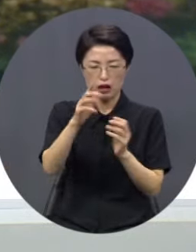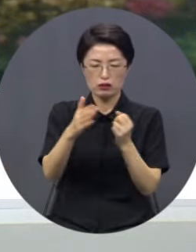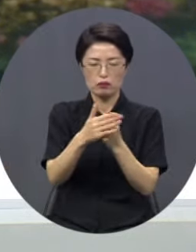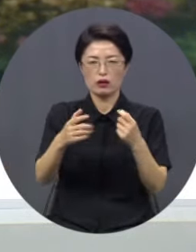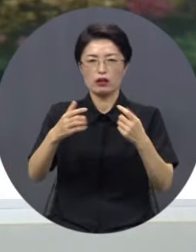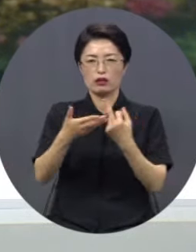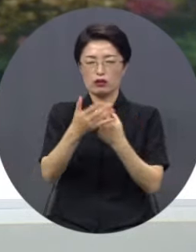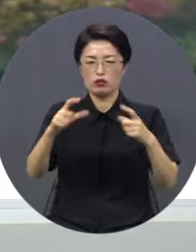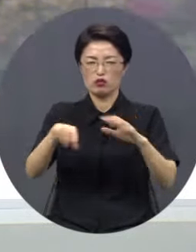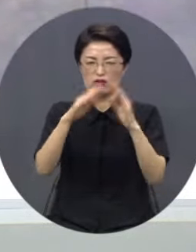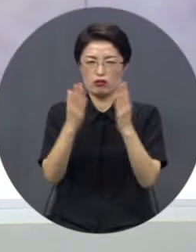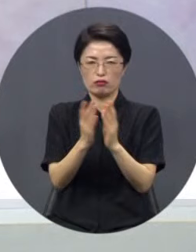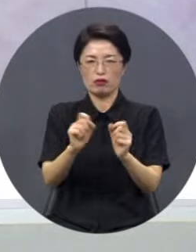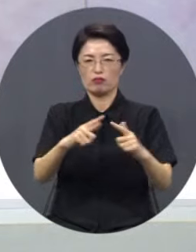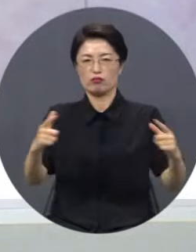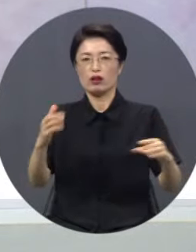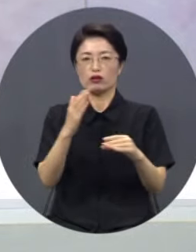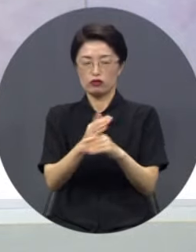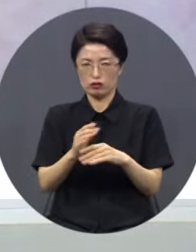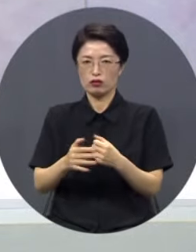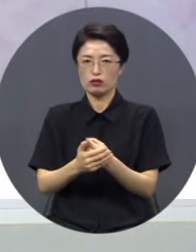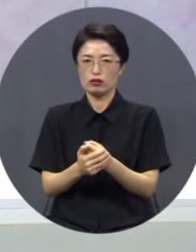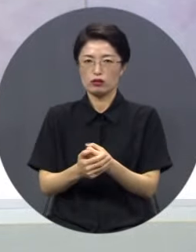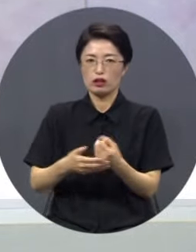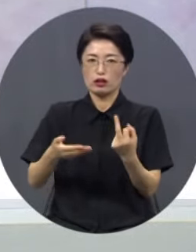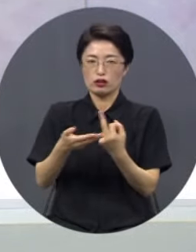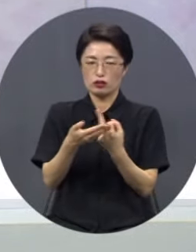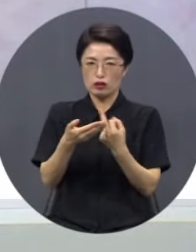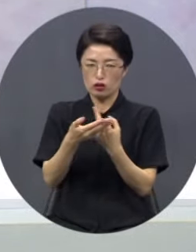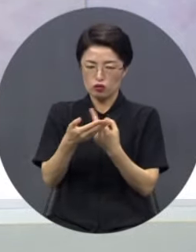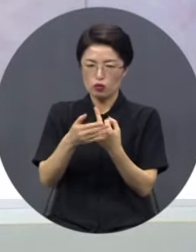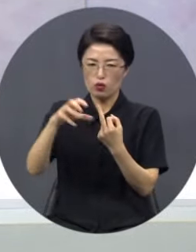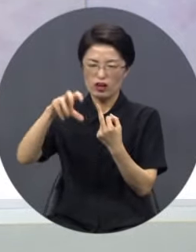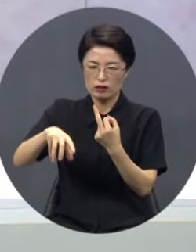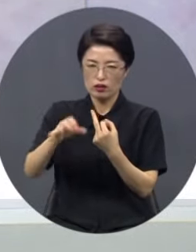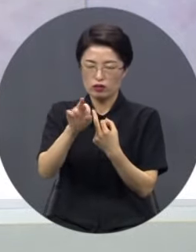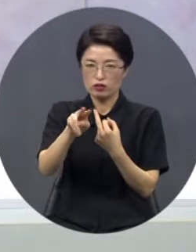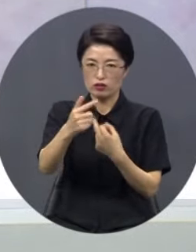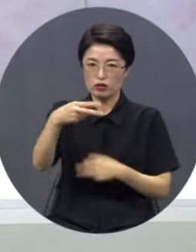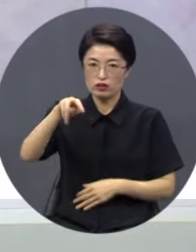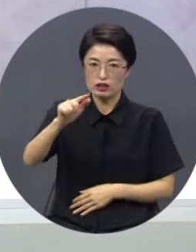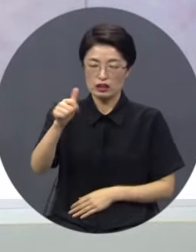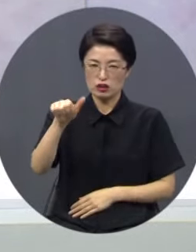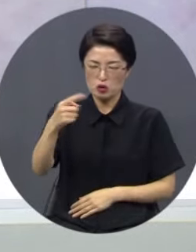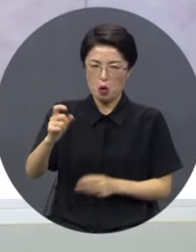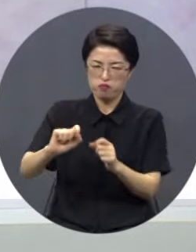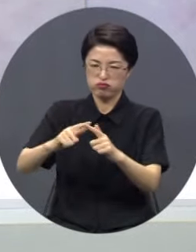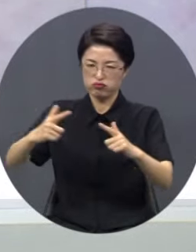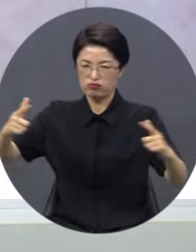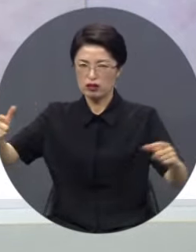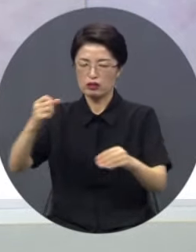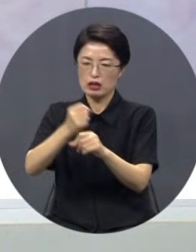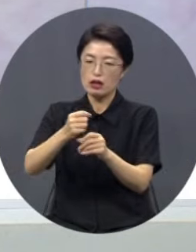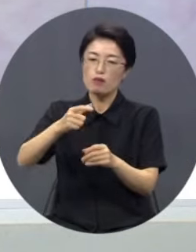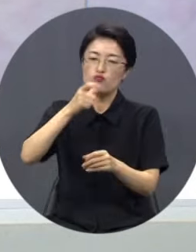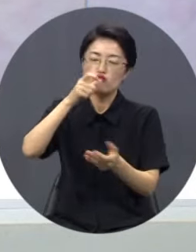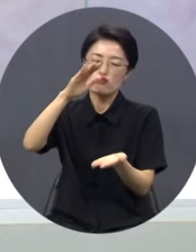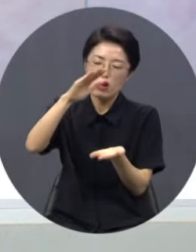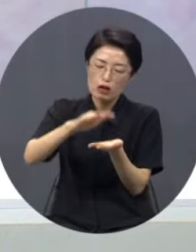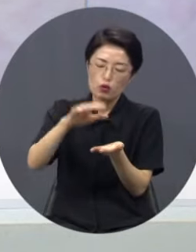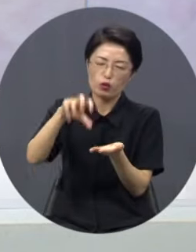제주 북조 간 제주항에서 연산후 군락이 빠르게 번지면서 얕은 수심에서 무더기로 관측되고